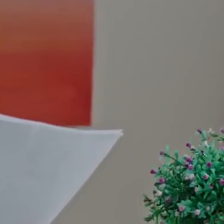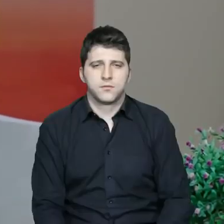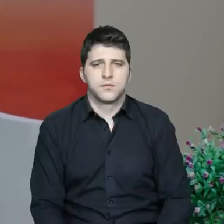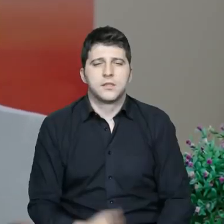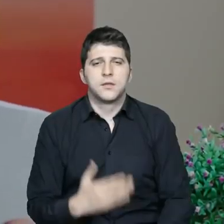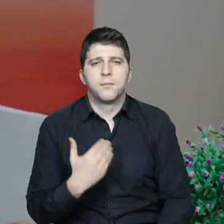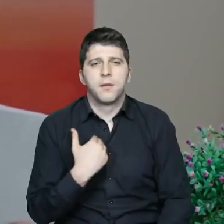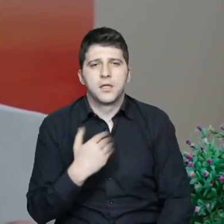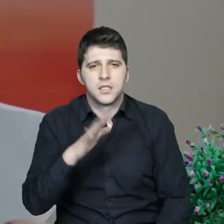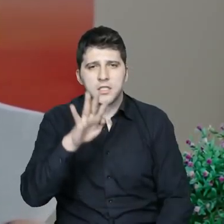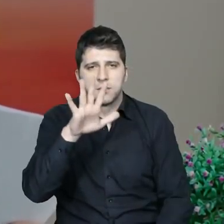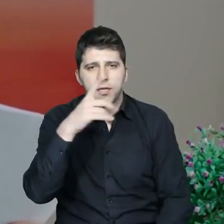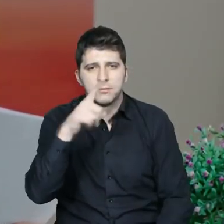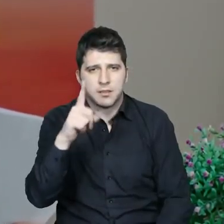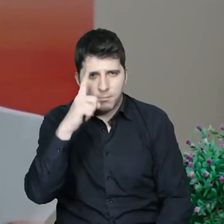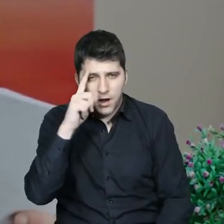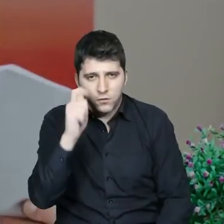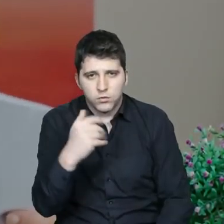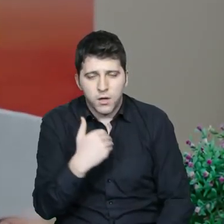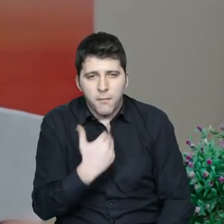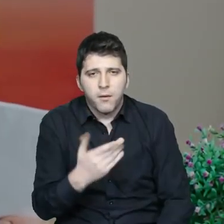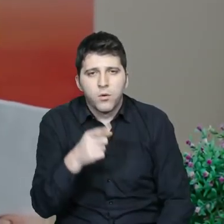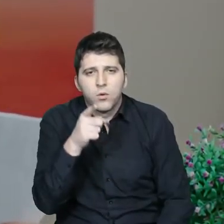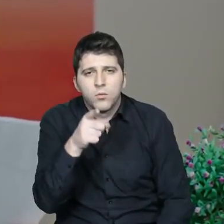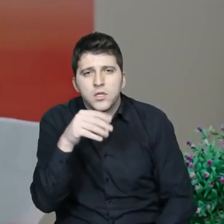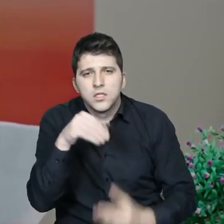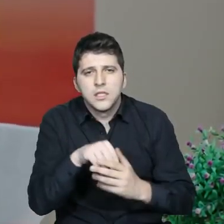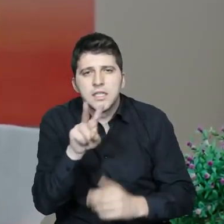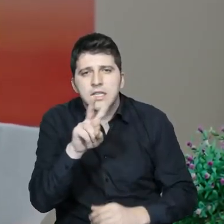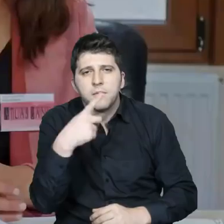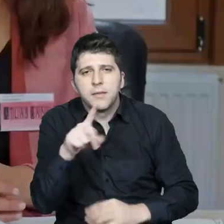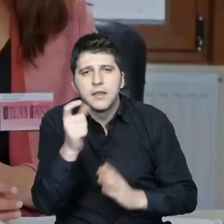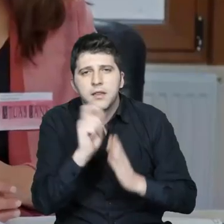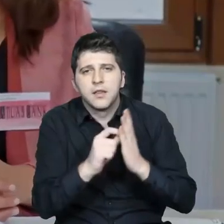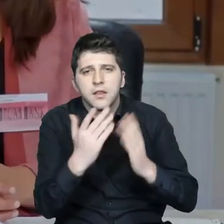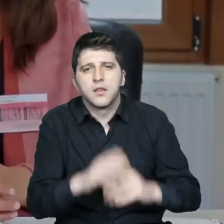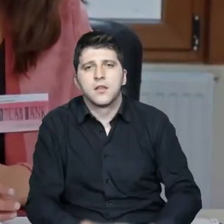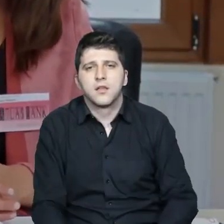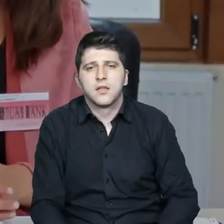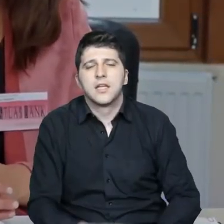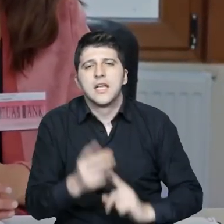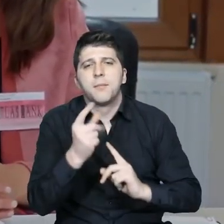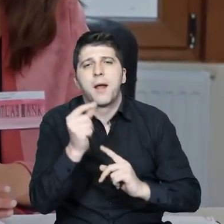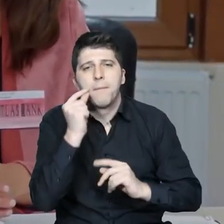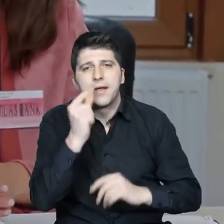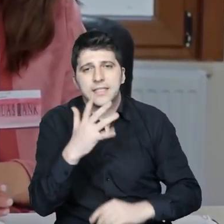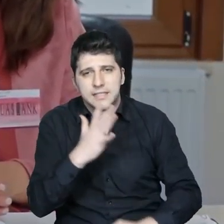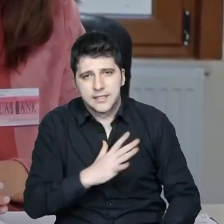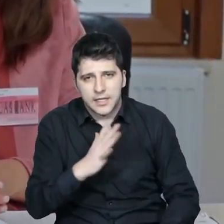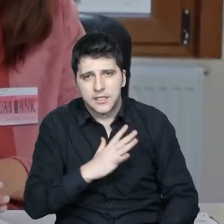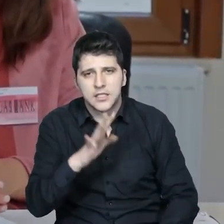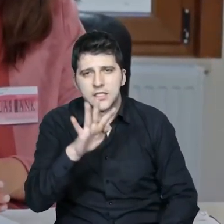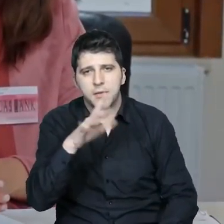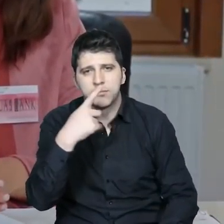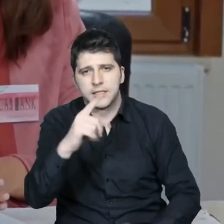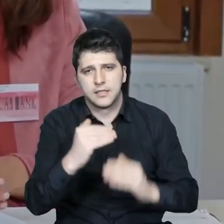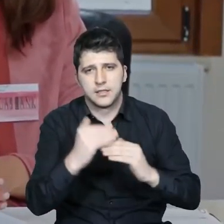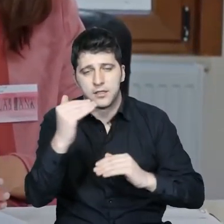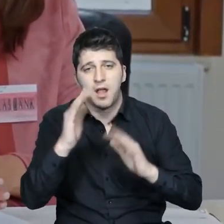Ben 45 bin lira için başvurmuştum ama burada 20 bin lira yazıyor. İbrahim Bey, dilerseniz miktarı 45'e